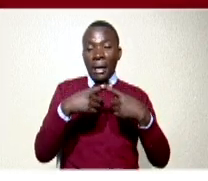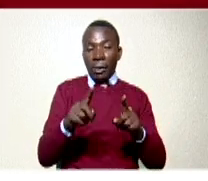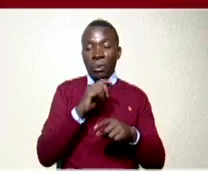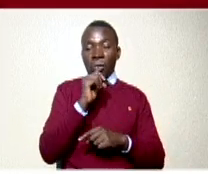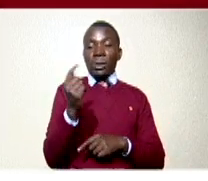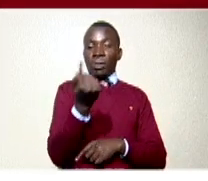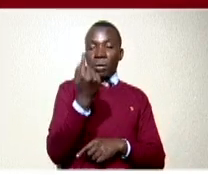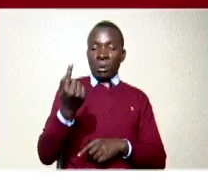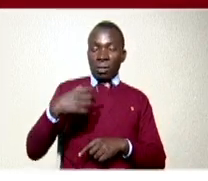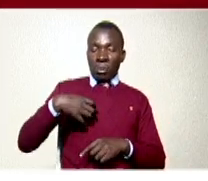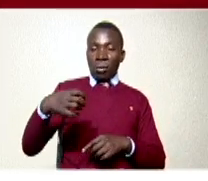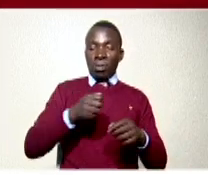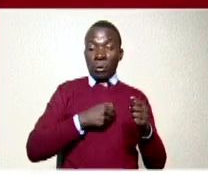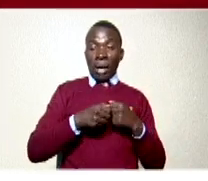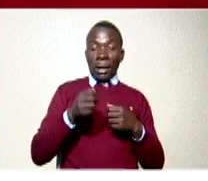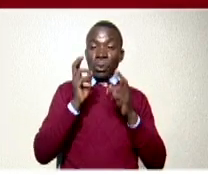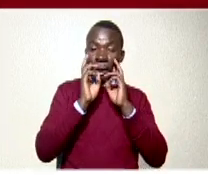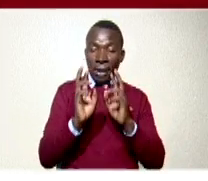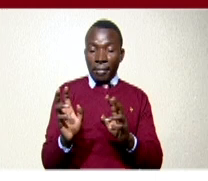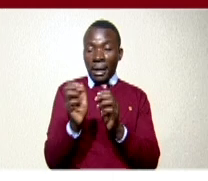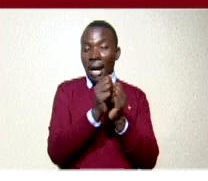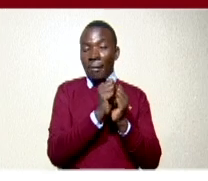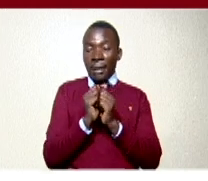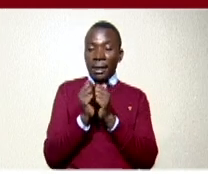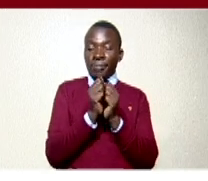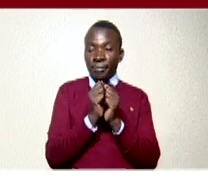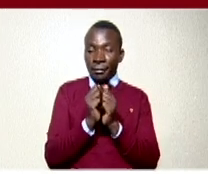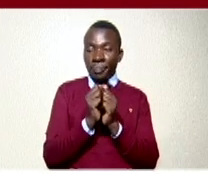bw'u Rwanda gusa ahubwo turarebera hamwe